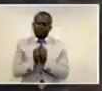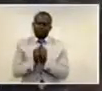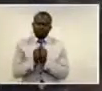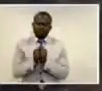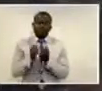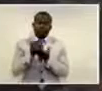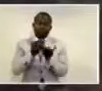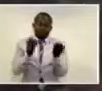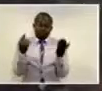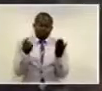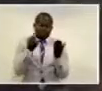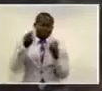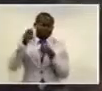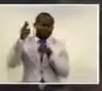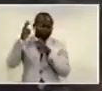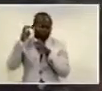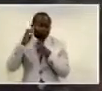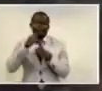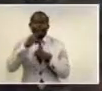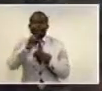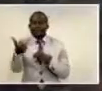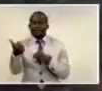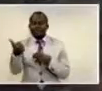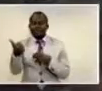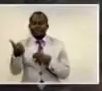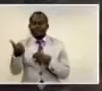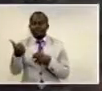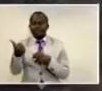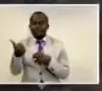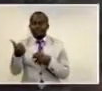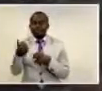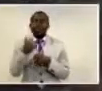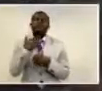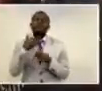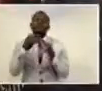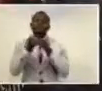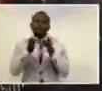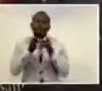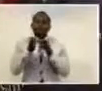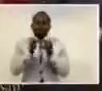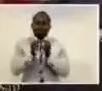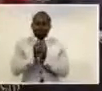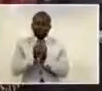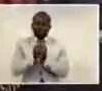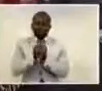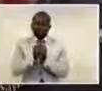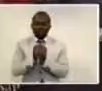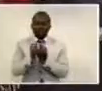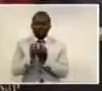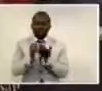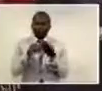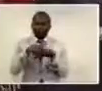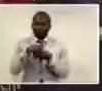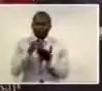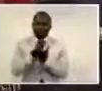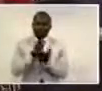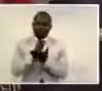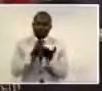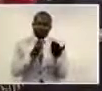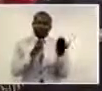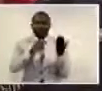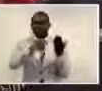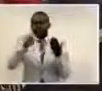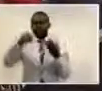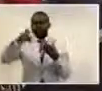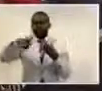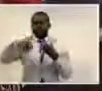nicyo ngicyo twacyumvise hari ikindi se nacyango nsobanura aho ngaho mu byukuri nta bisobanuro ibindi